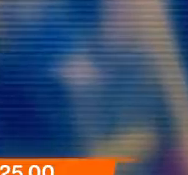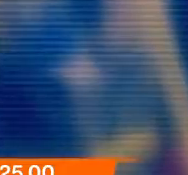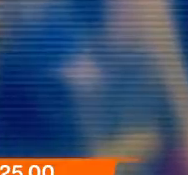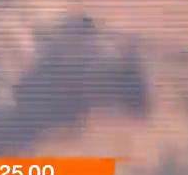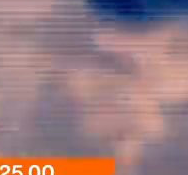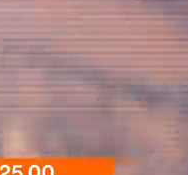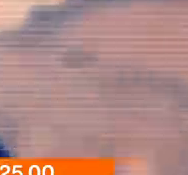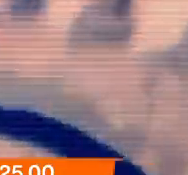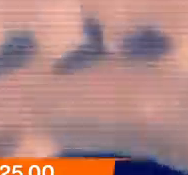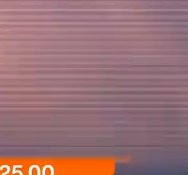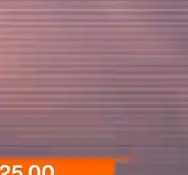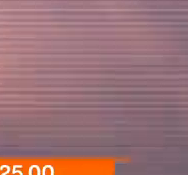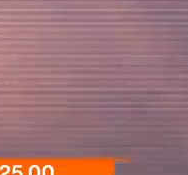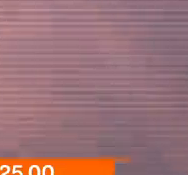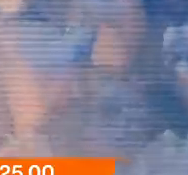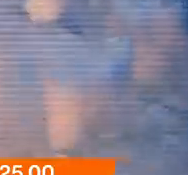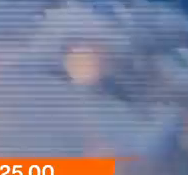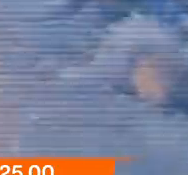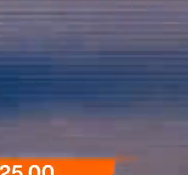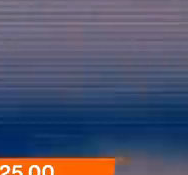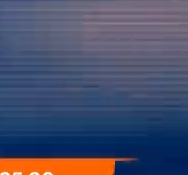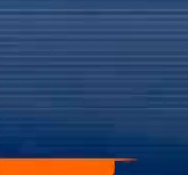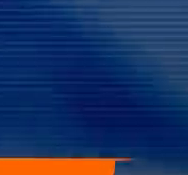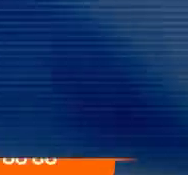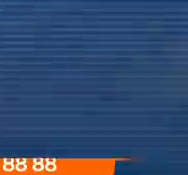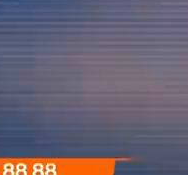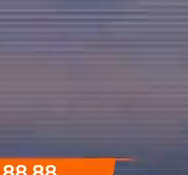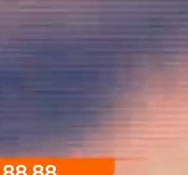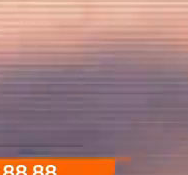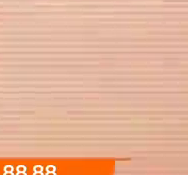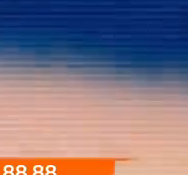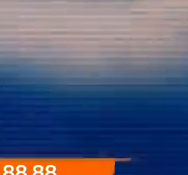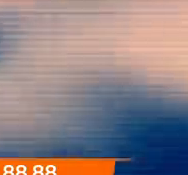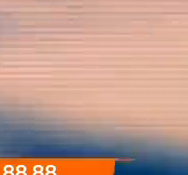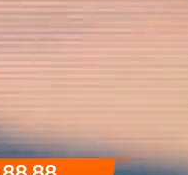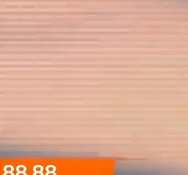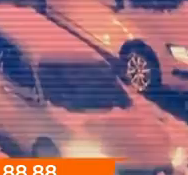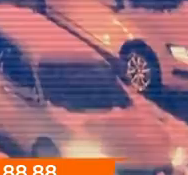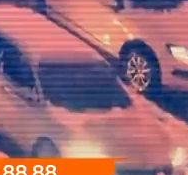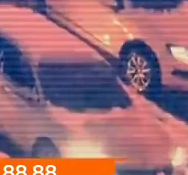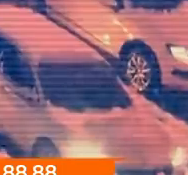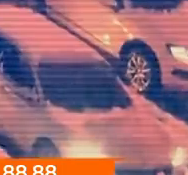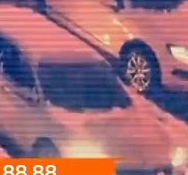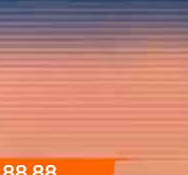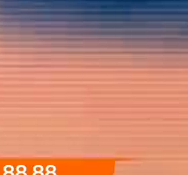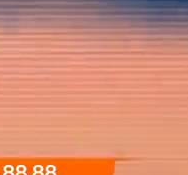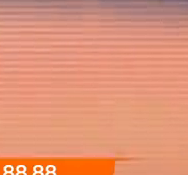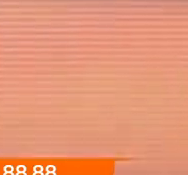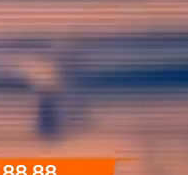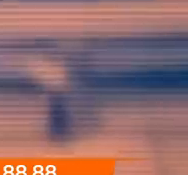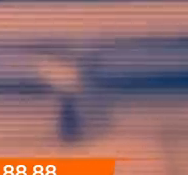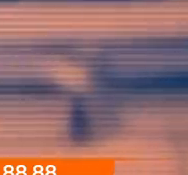Allah'ın kahretsin ya. Yol kenarında terk edilmiş araçlar. Nerede? Tamam mı? Yürüyüş bölümden.